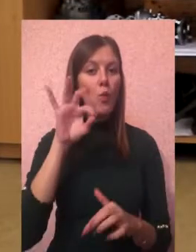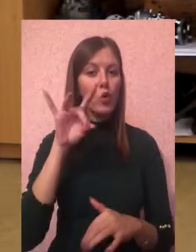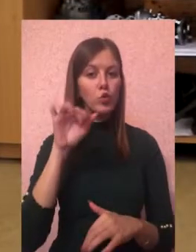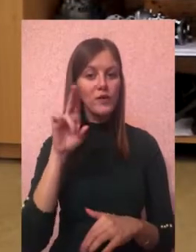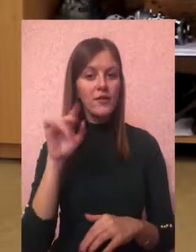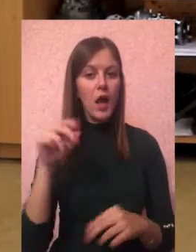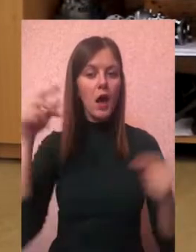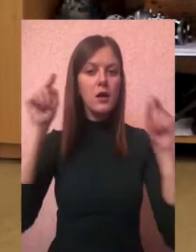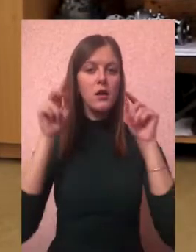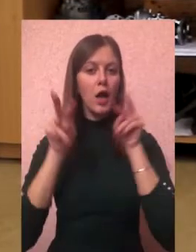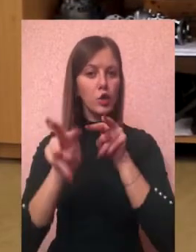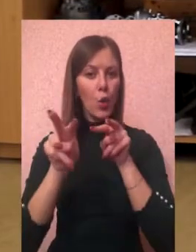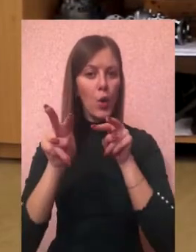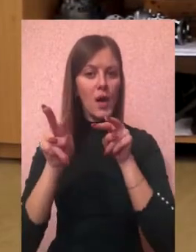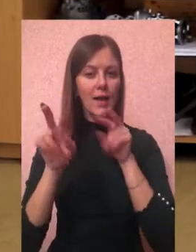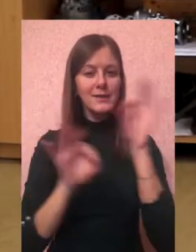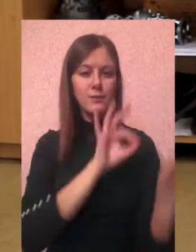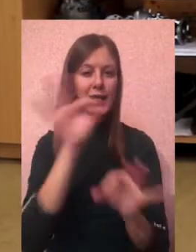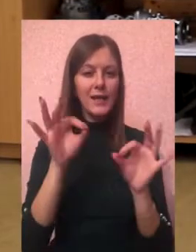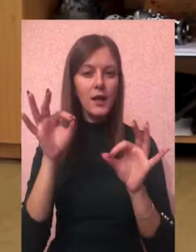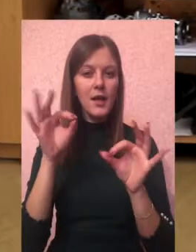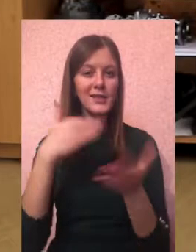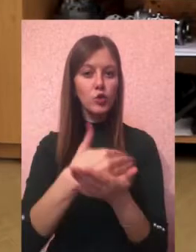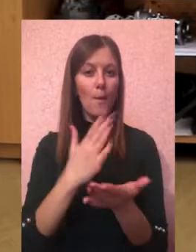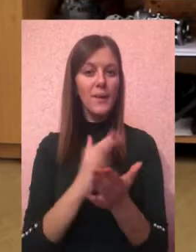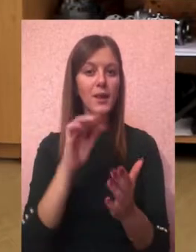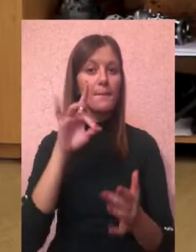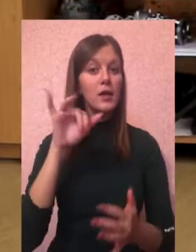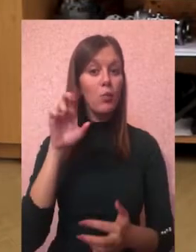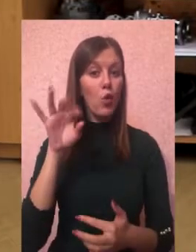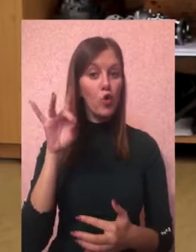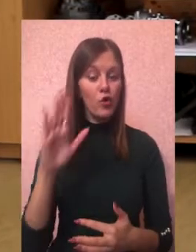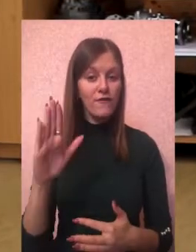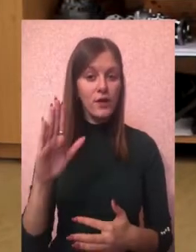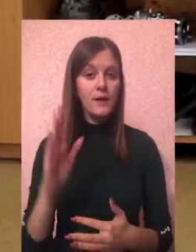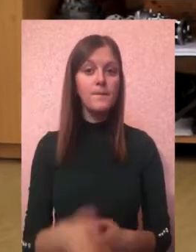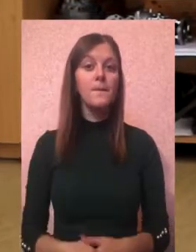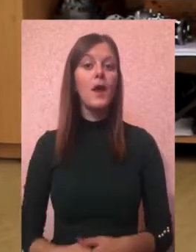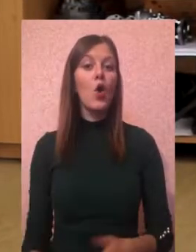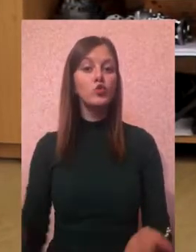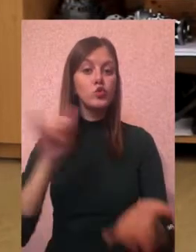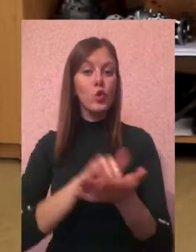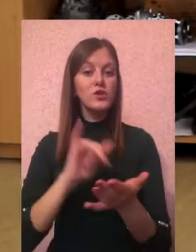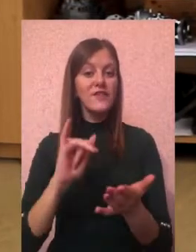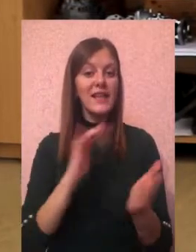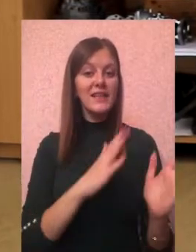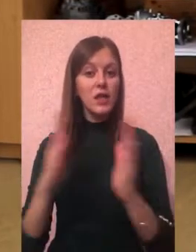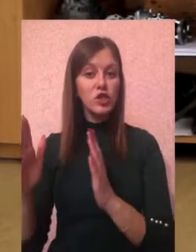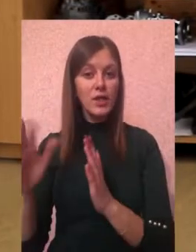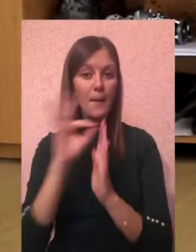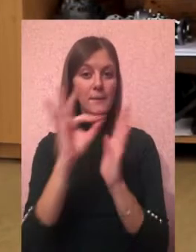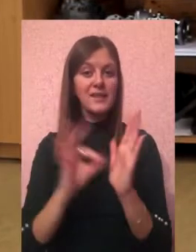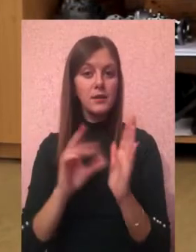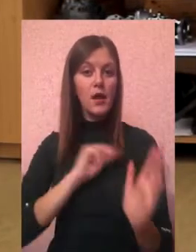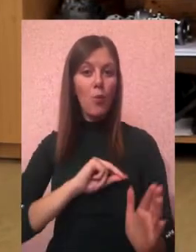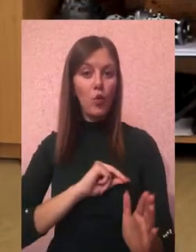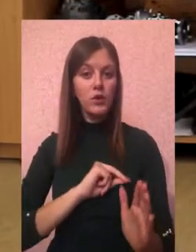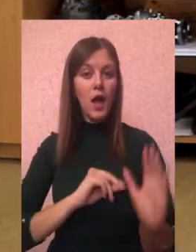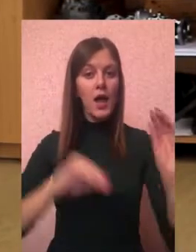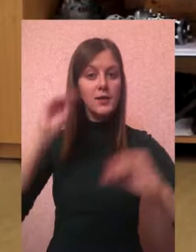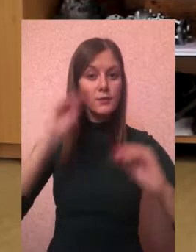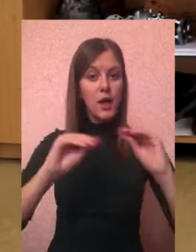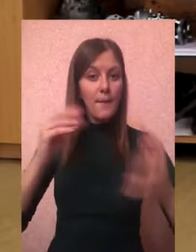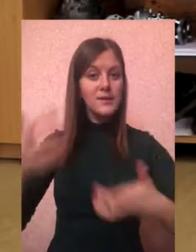оборудования контрольно-измерительных инструментов и приборов, устройство, назначение и принцип работы